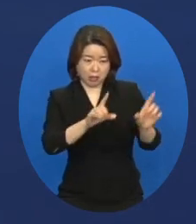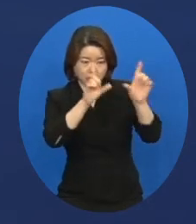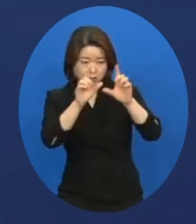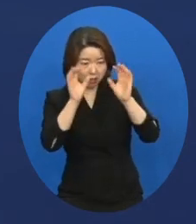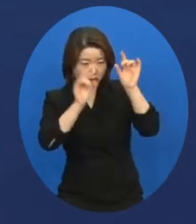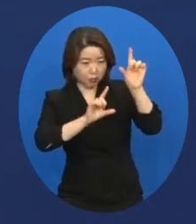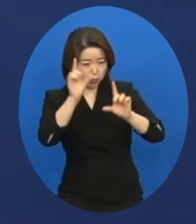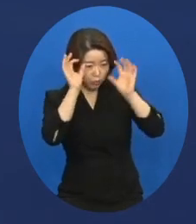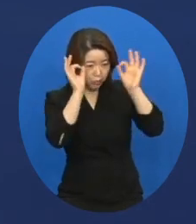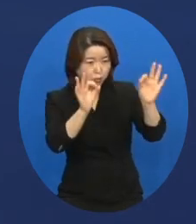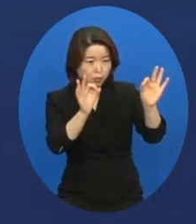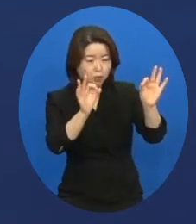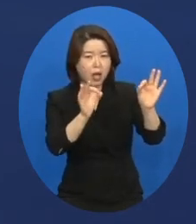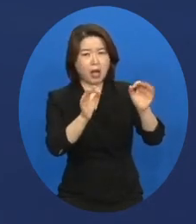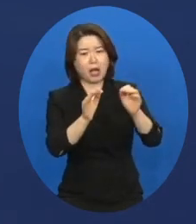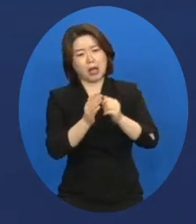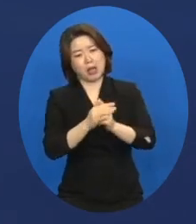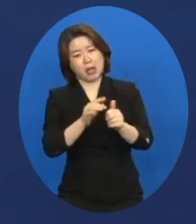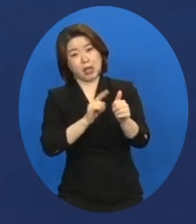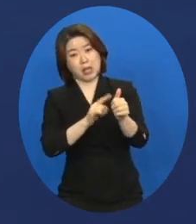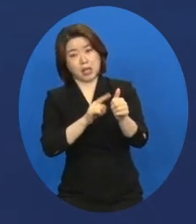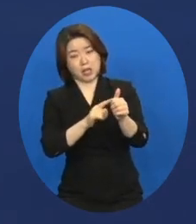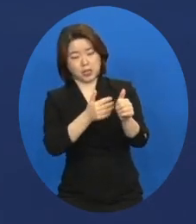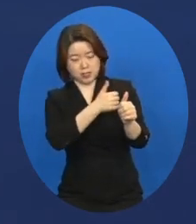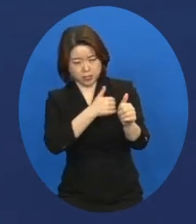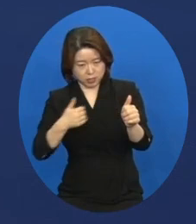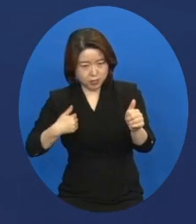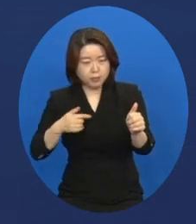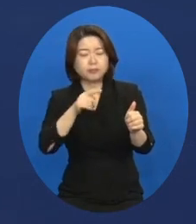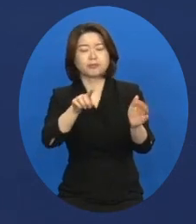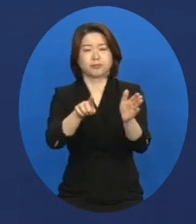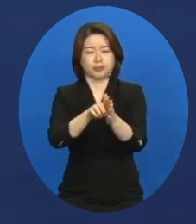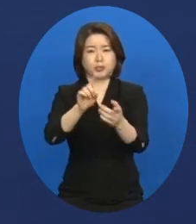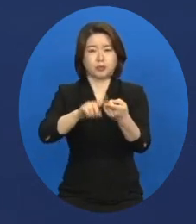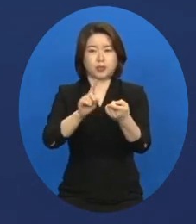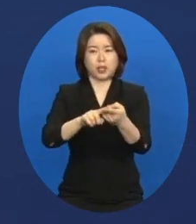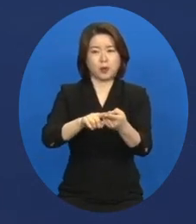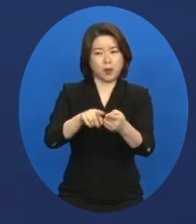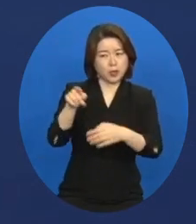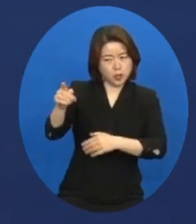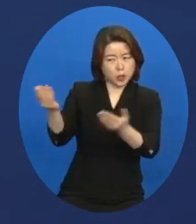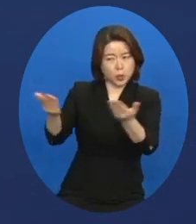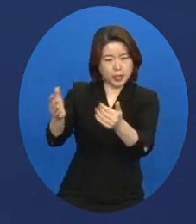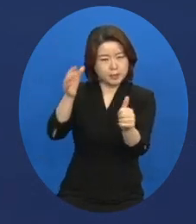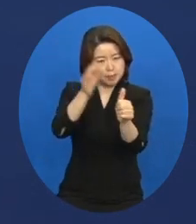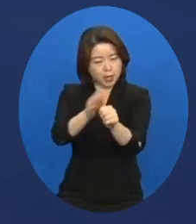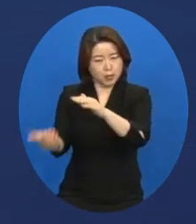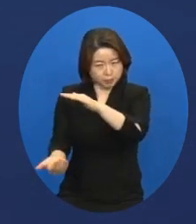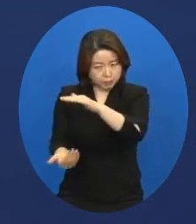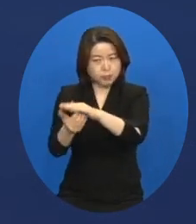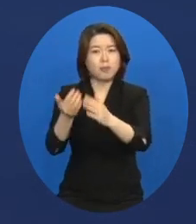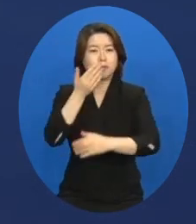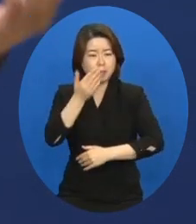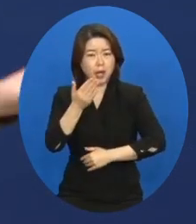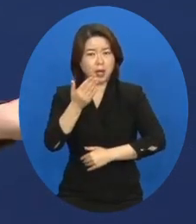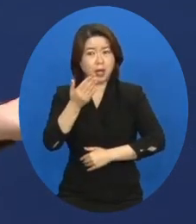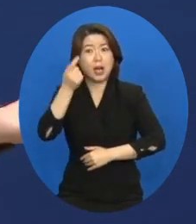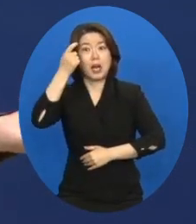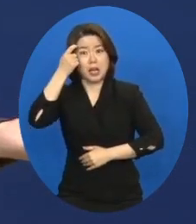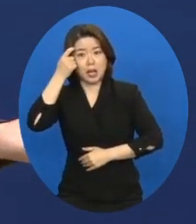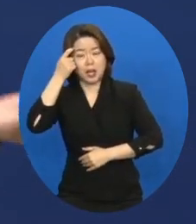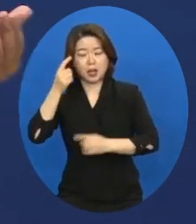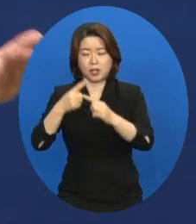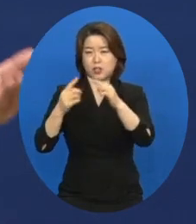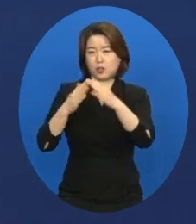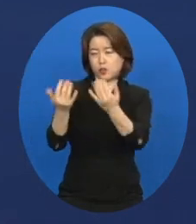보니까 그는 능히 그 믿음대로 그 일을 이룰 것이구나. 그건 교회